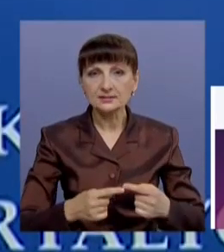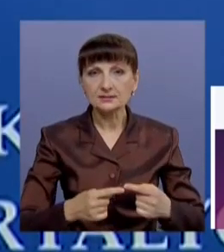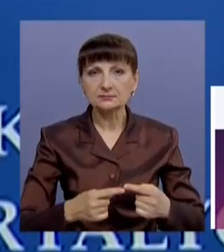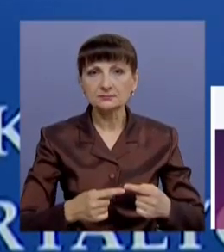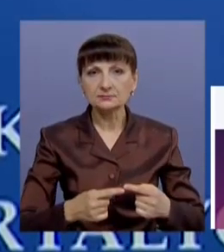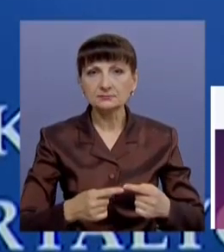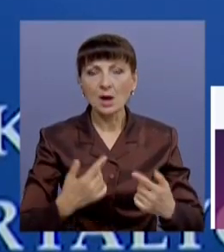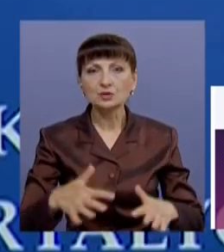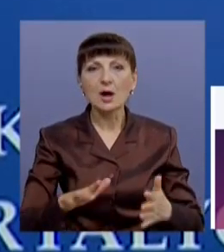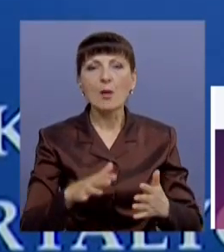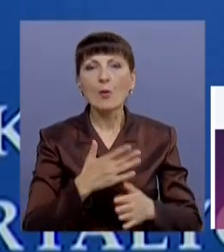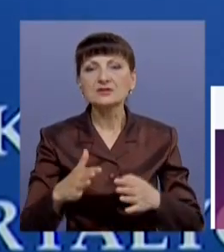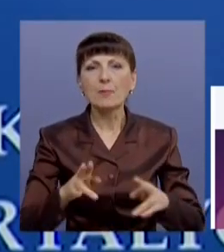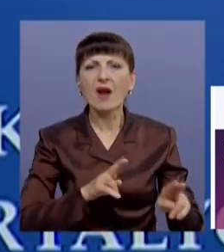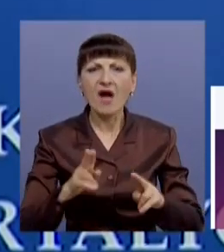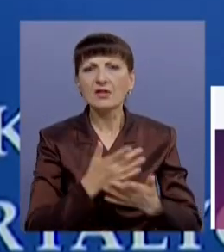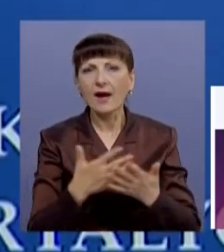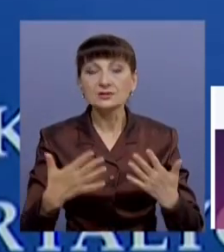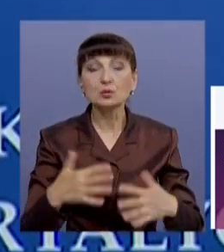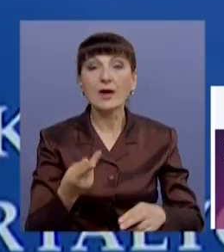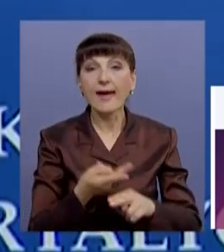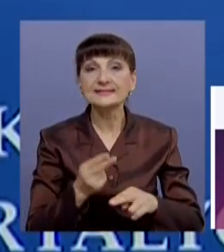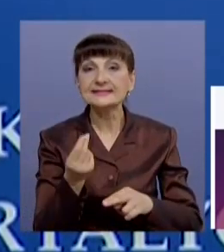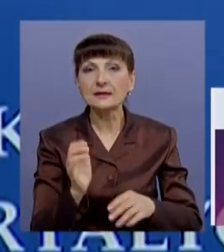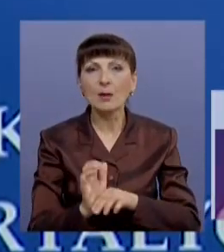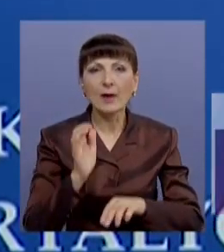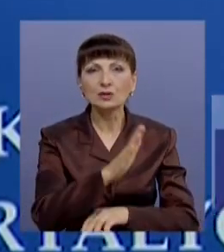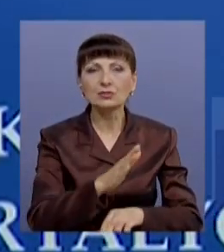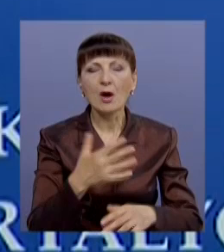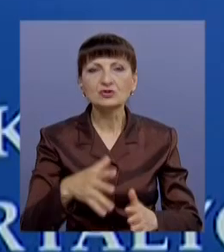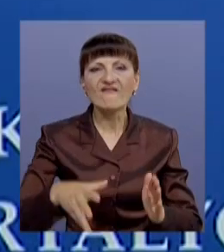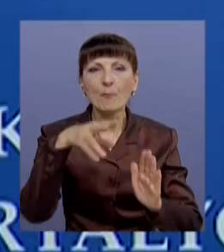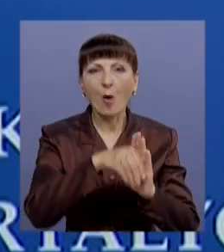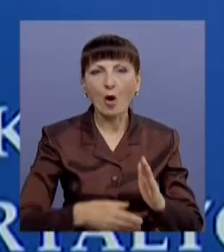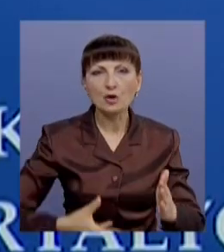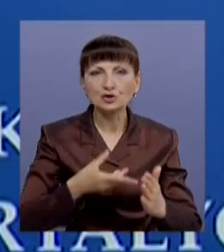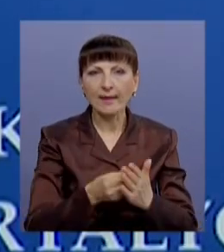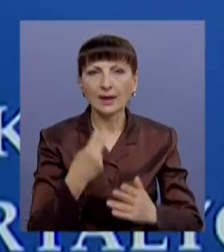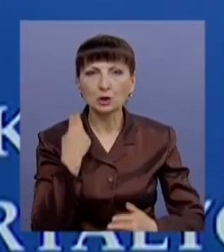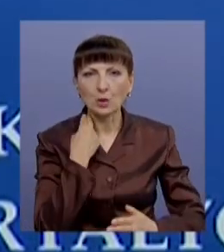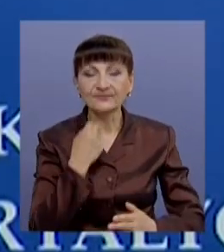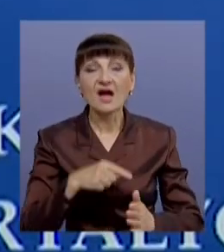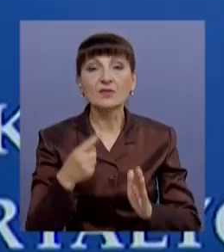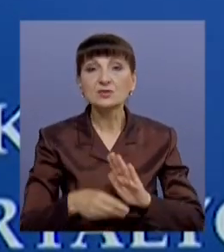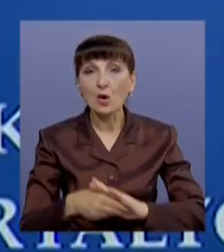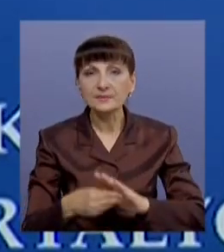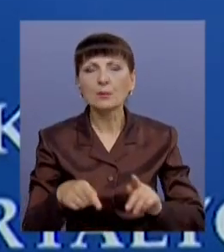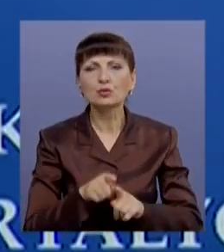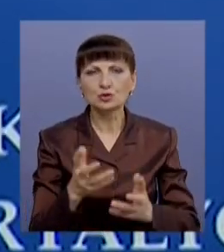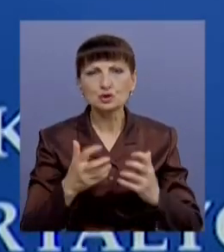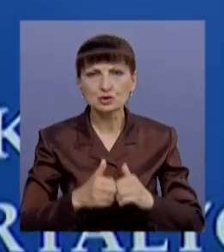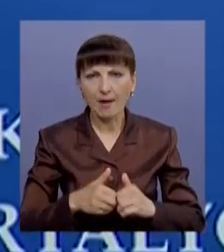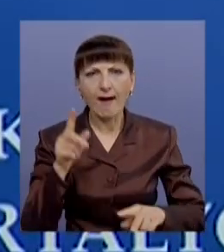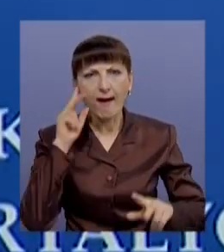значит, после бюджетных правил и процедур эти деньги пойдут в погашение этой задолженности. Вопрос коррупционности мы здесь тоже считаем, что